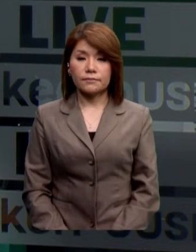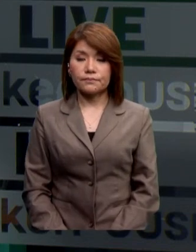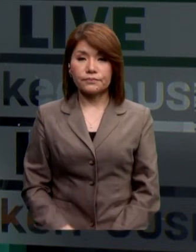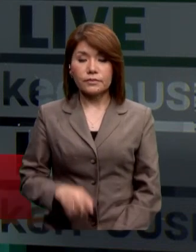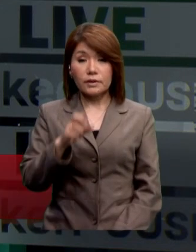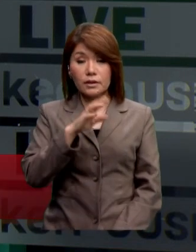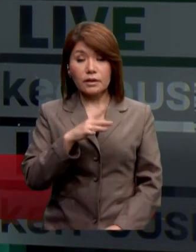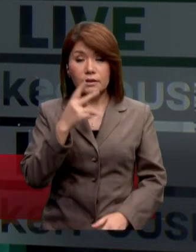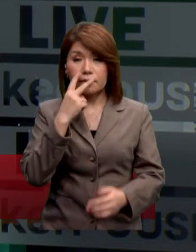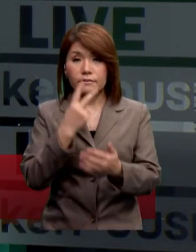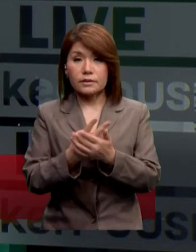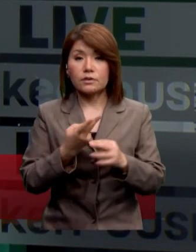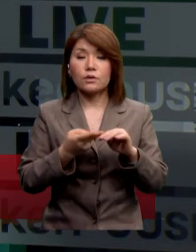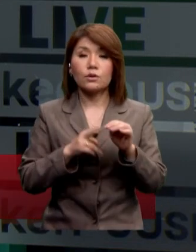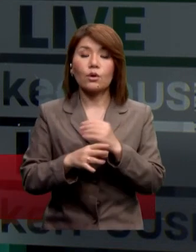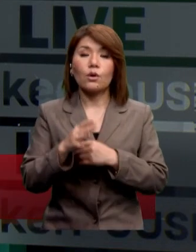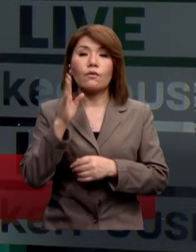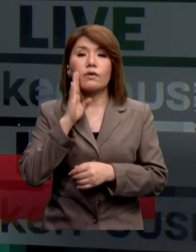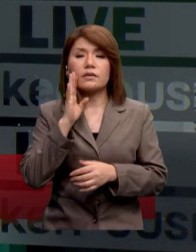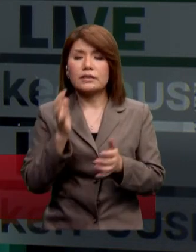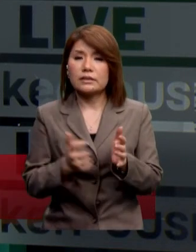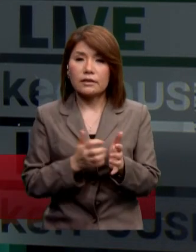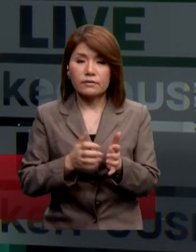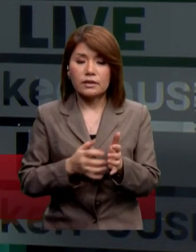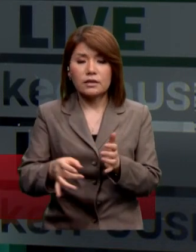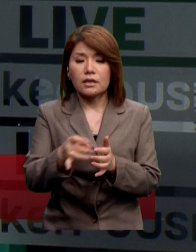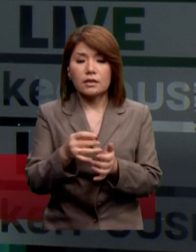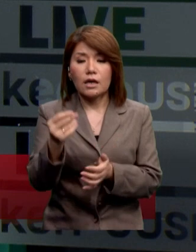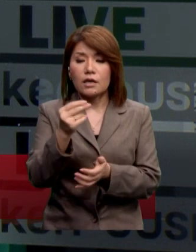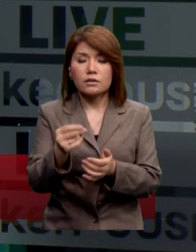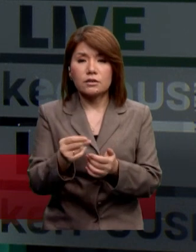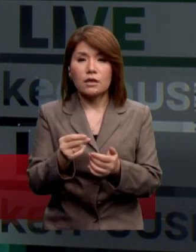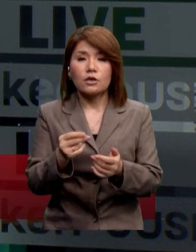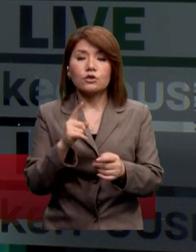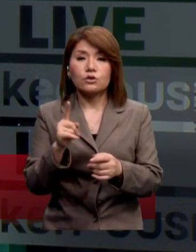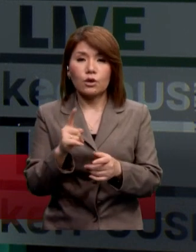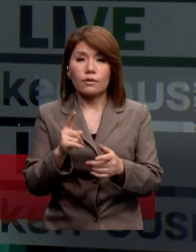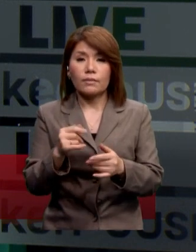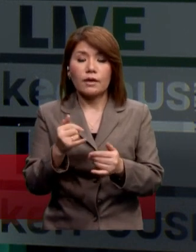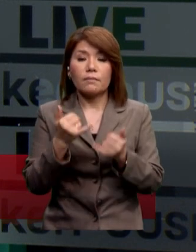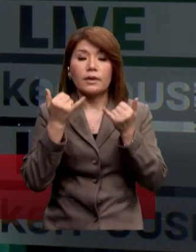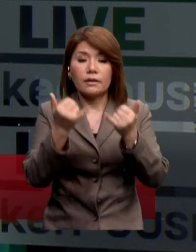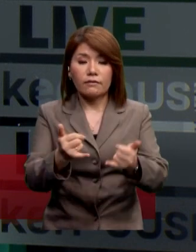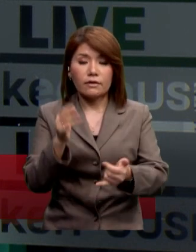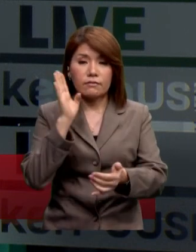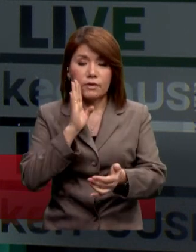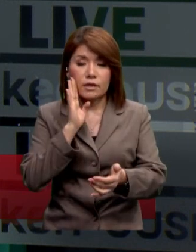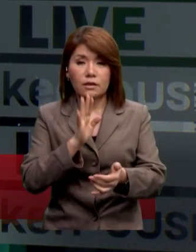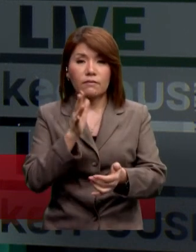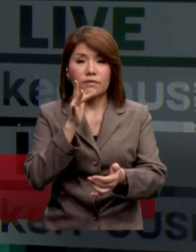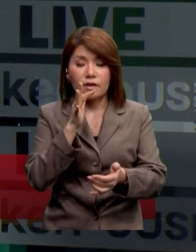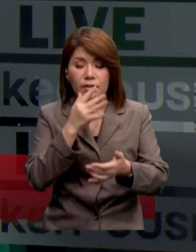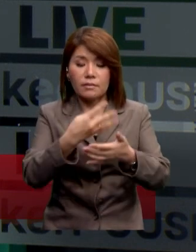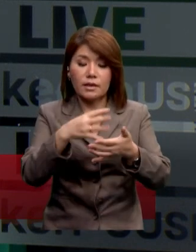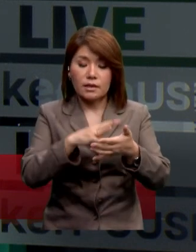В столице наблюдается острый дефицит воды. Проблема в некоторых районах Астаны достигла такого пика, что подавать воду теперь будут по часам, сбавляя